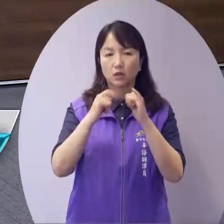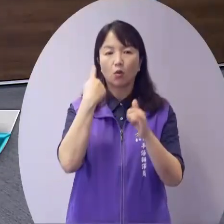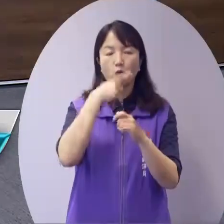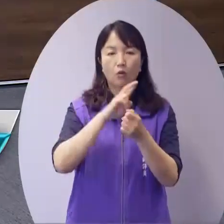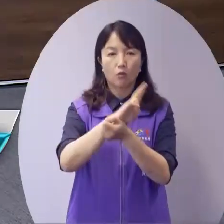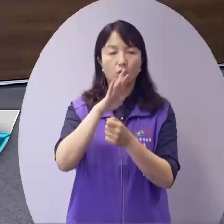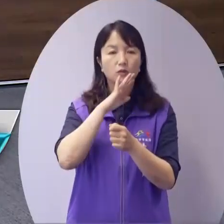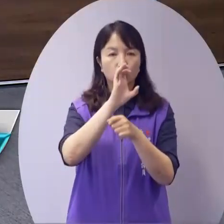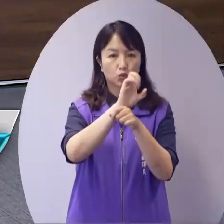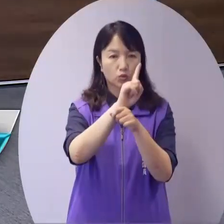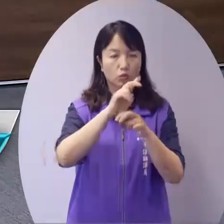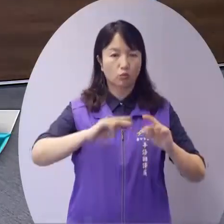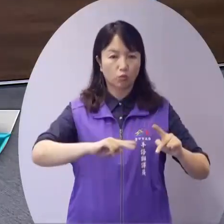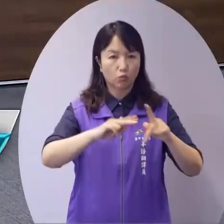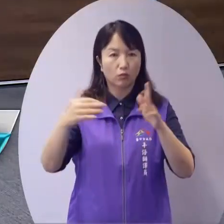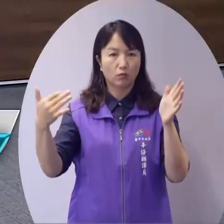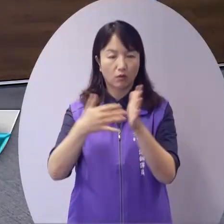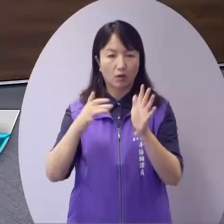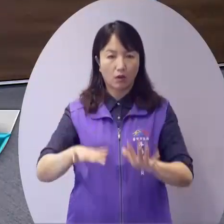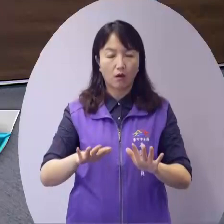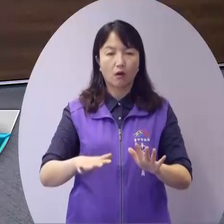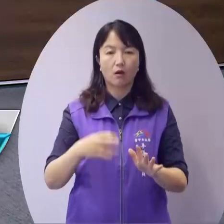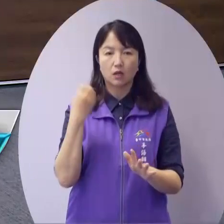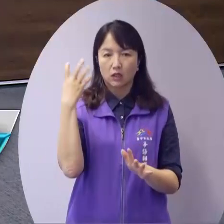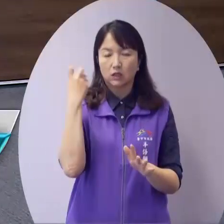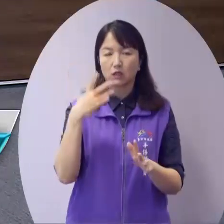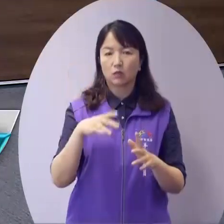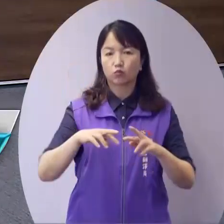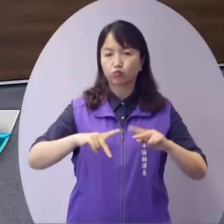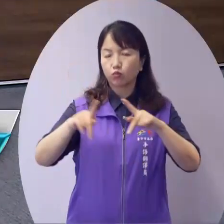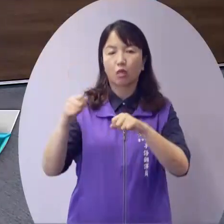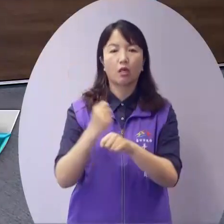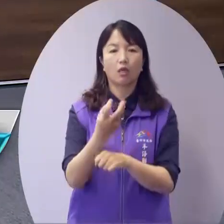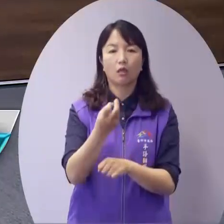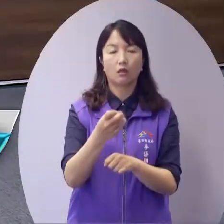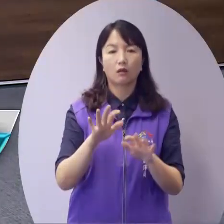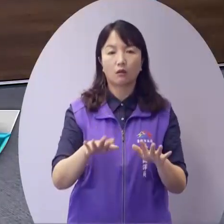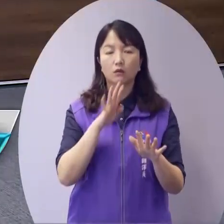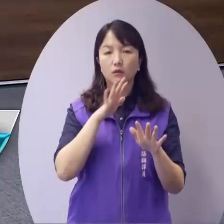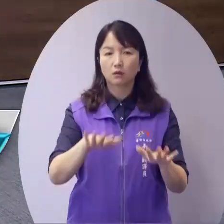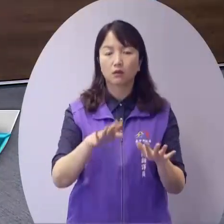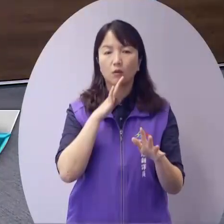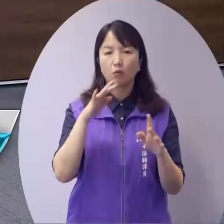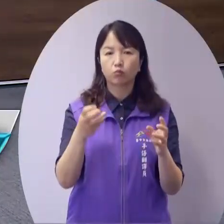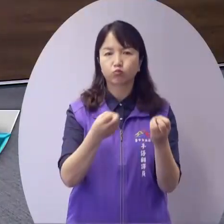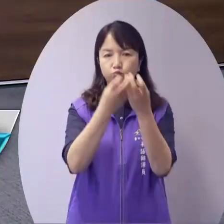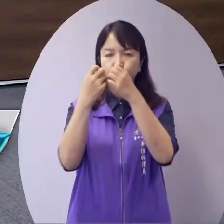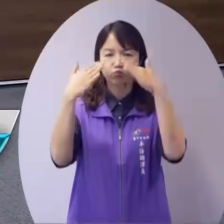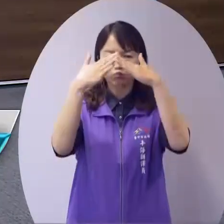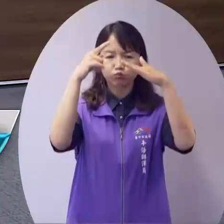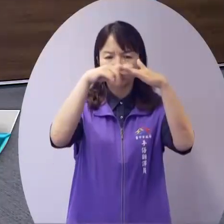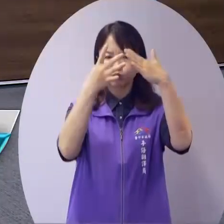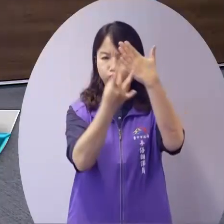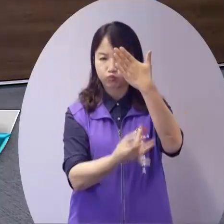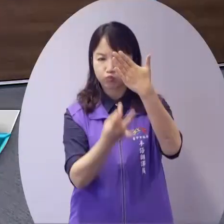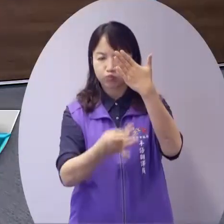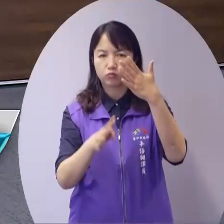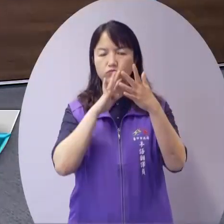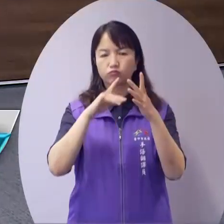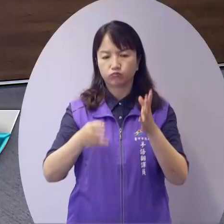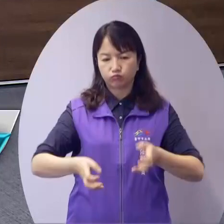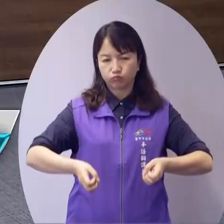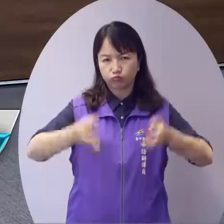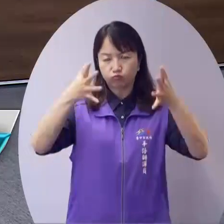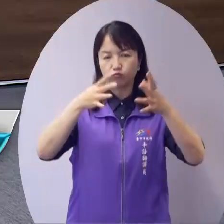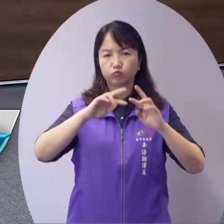从91年修复之后，并未再做相关的修复工程。那目前已经发生屋顶漏水、结构损坏以及地